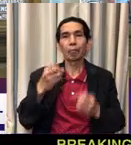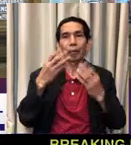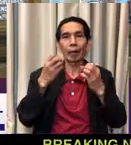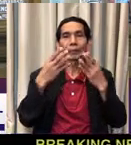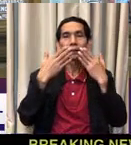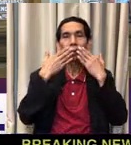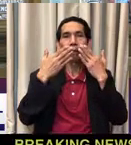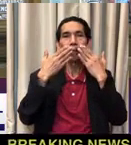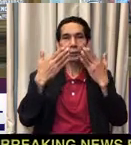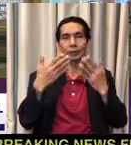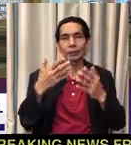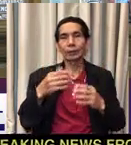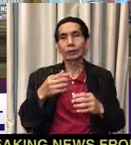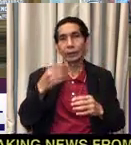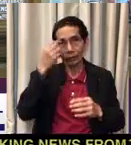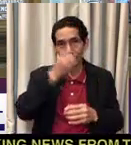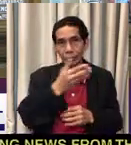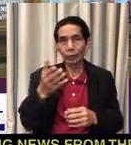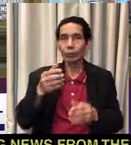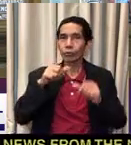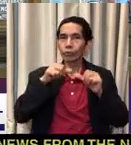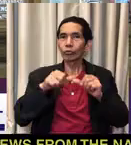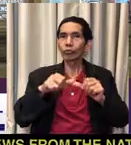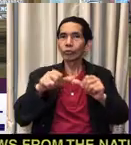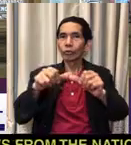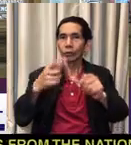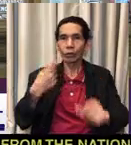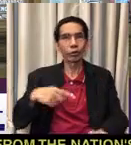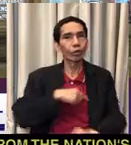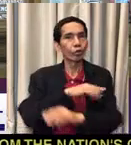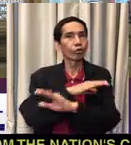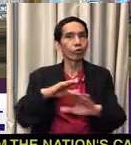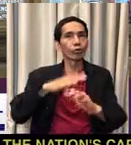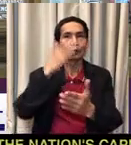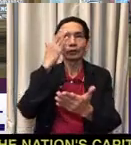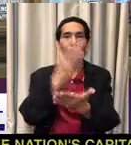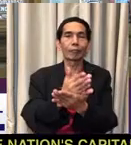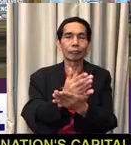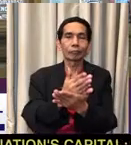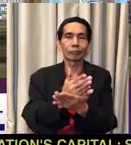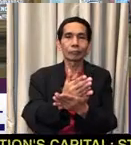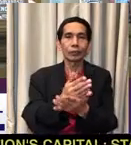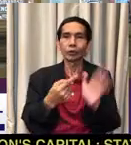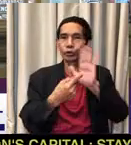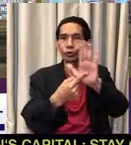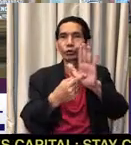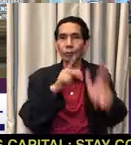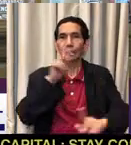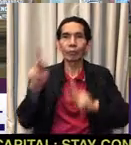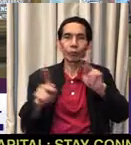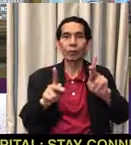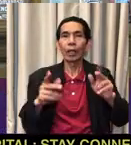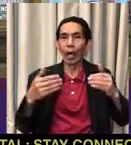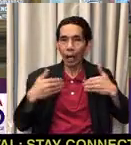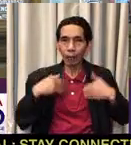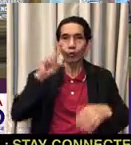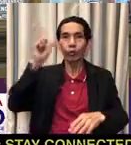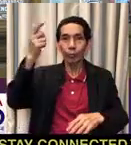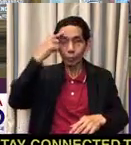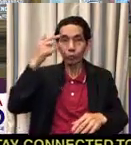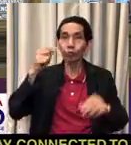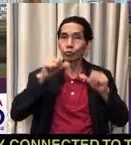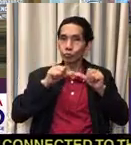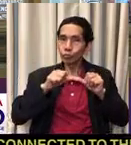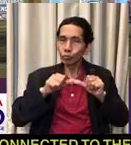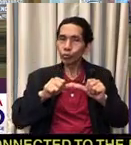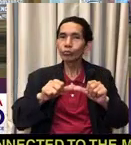maraming salamat sa inyo. Tuloy-tuloy lang tayo, huwag tayong titigil. Pakita natin sa taong bayan na may gobyernong